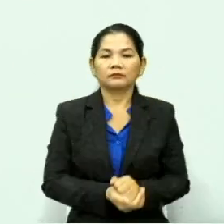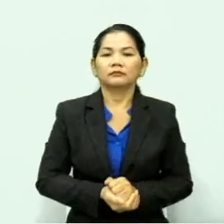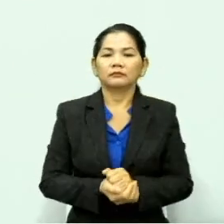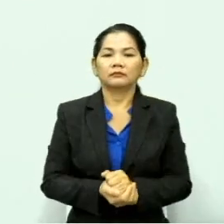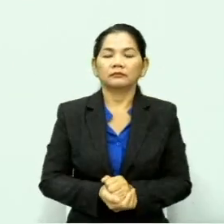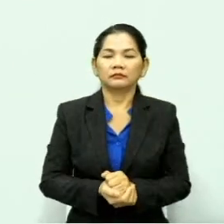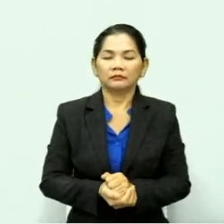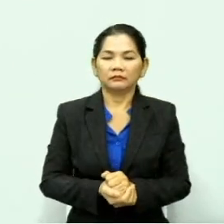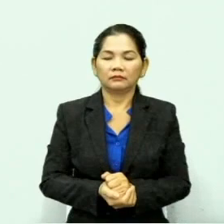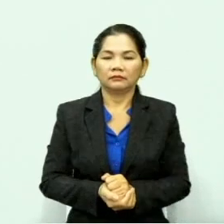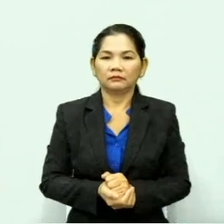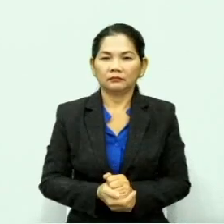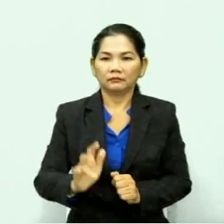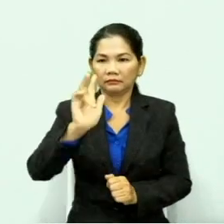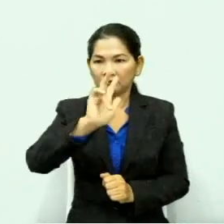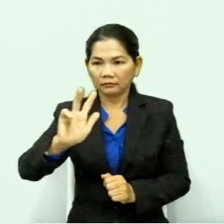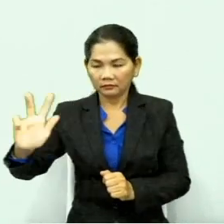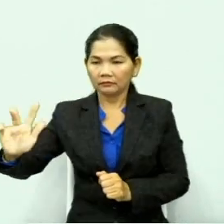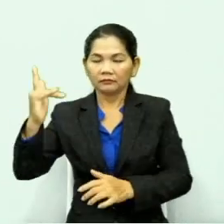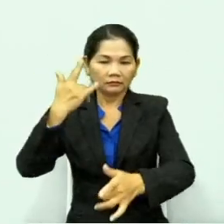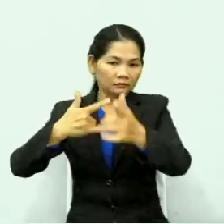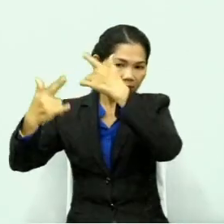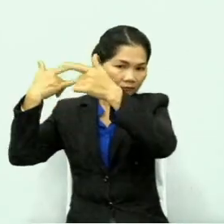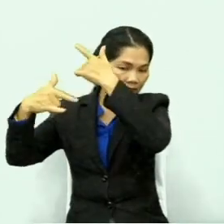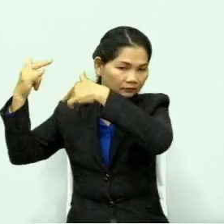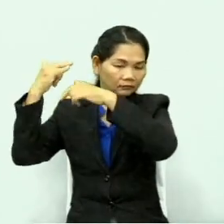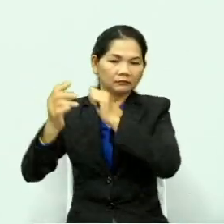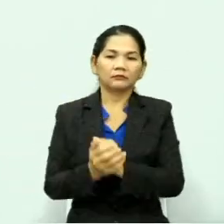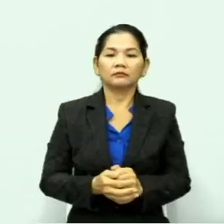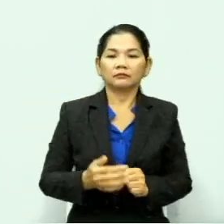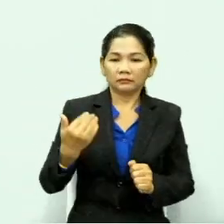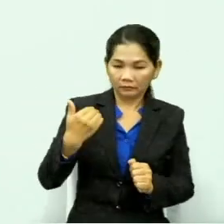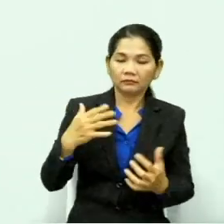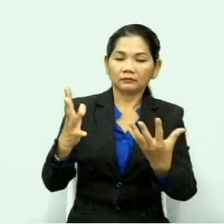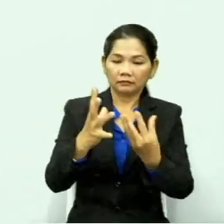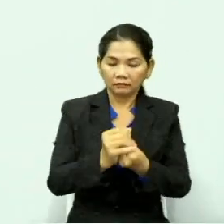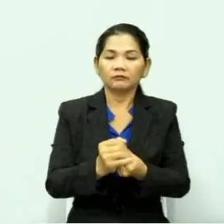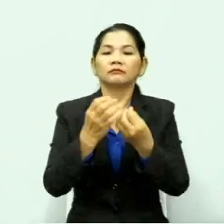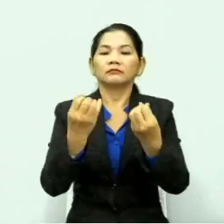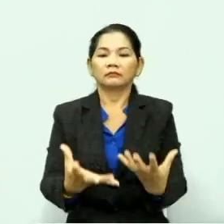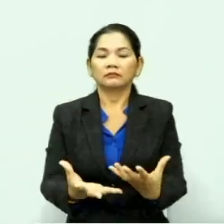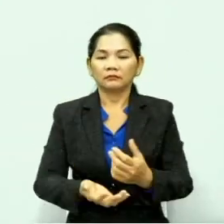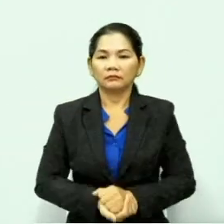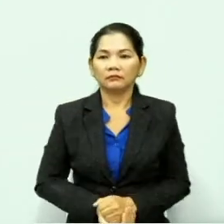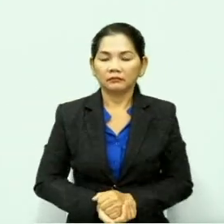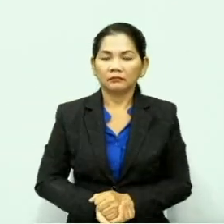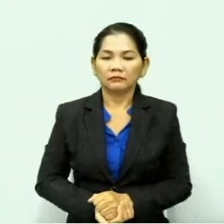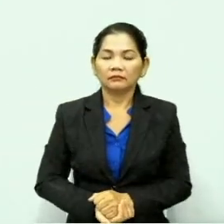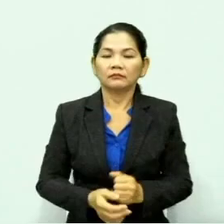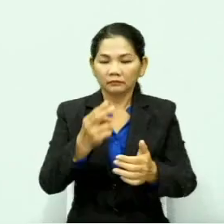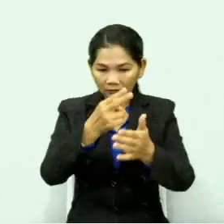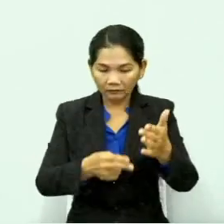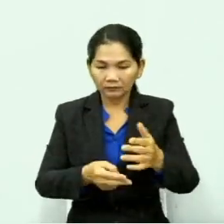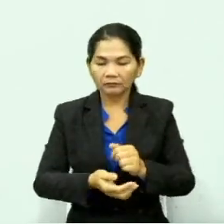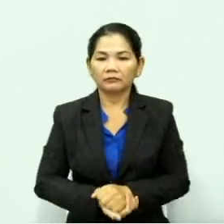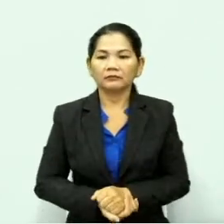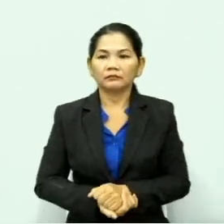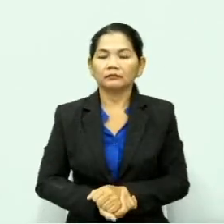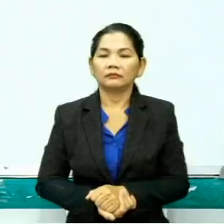đa chia pra sát bộ rán miến chồng nuôn còn màn ở với khả